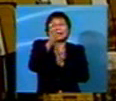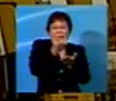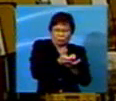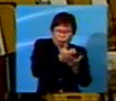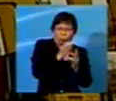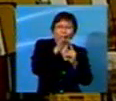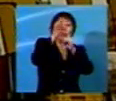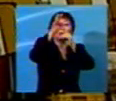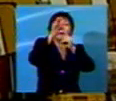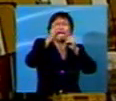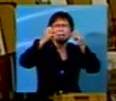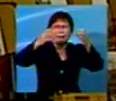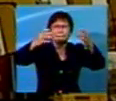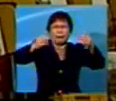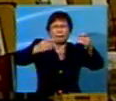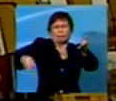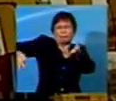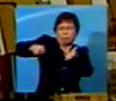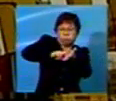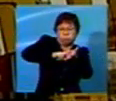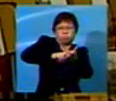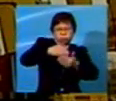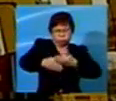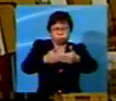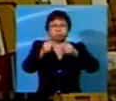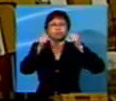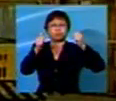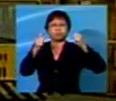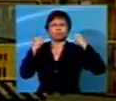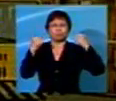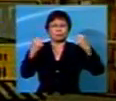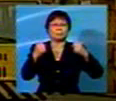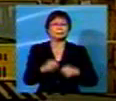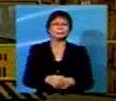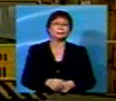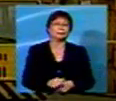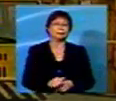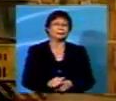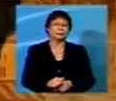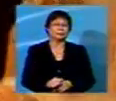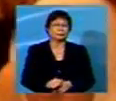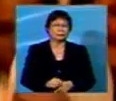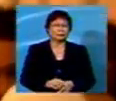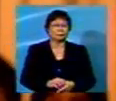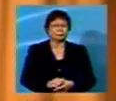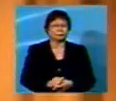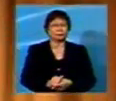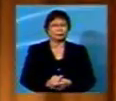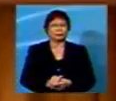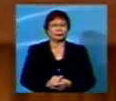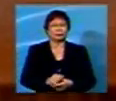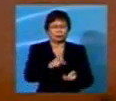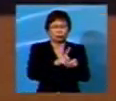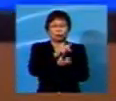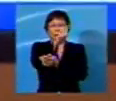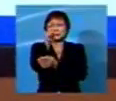ekonomi utama yang kebanyakannya mencatatkan prestasi yang Kukuh Dalam pada itu Tan Sri